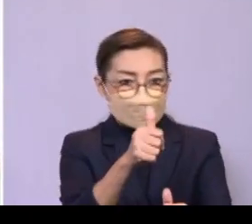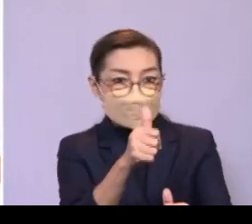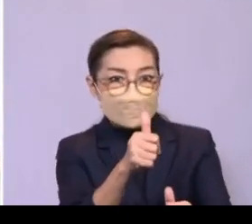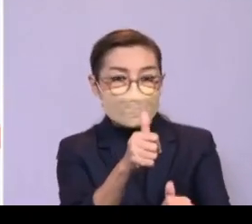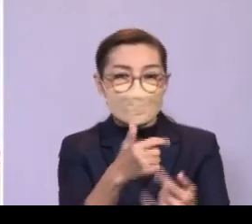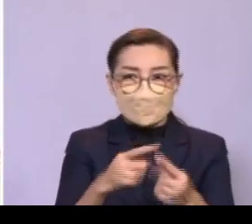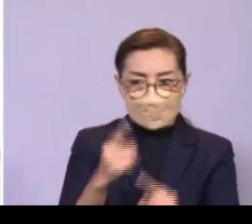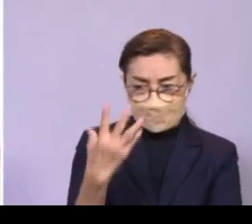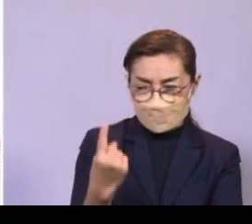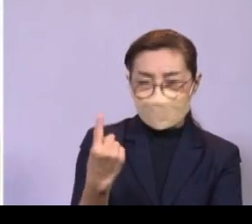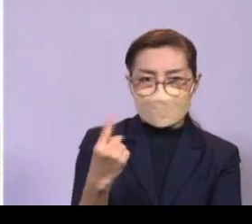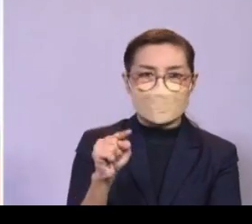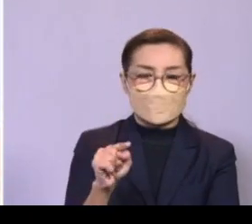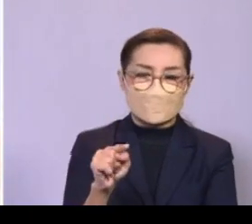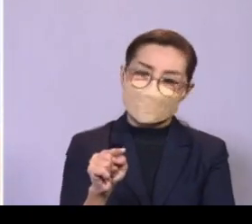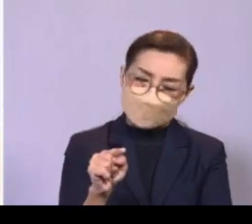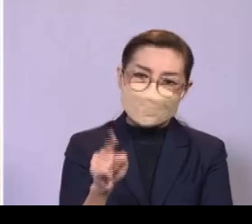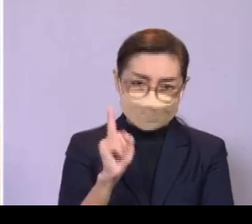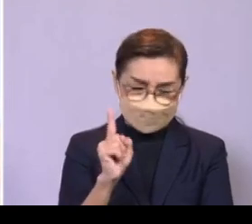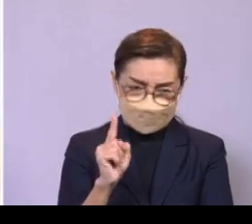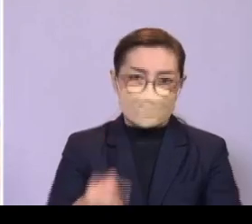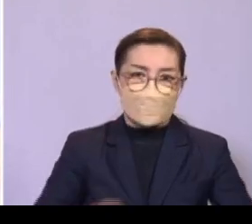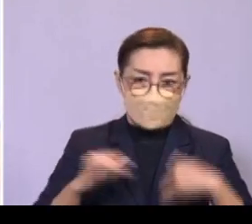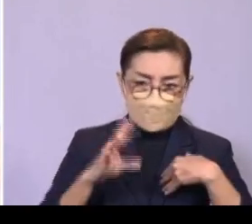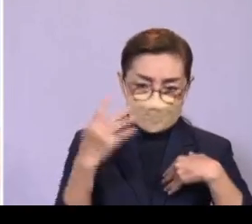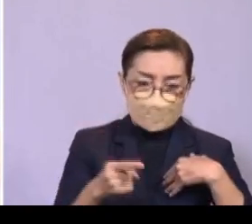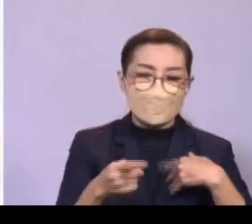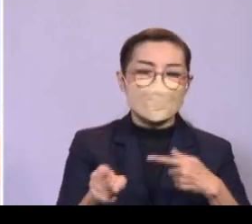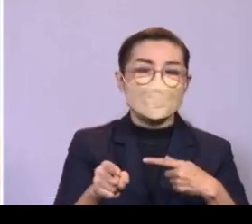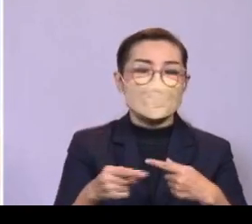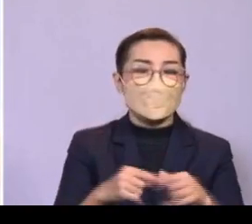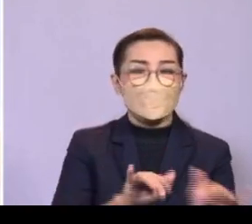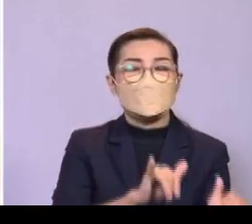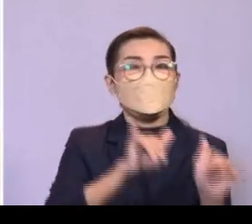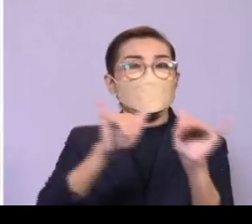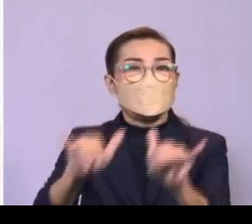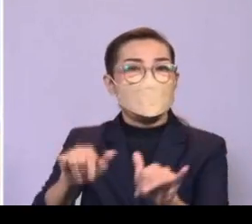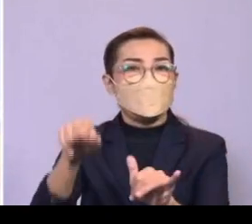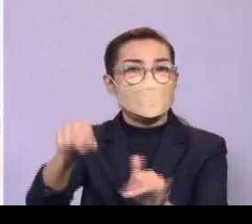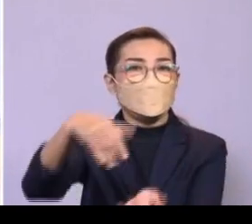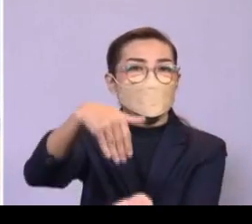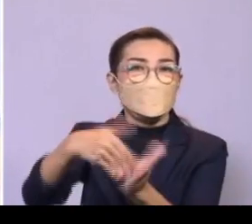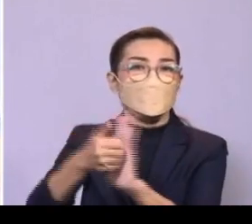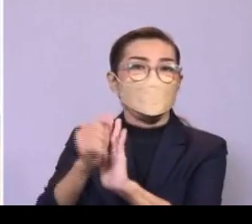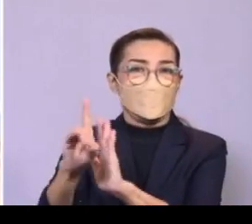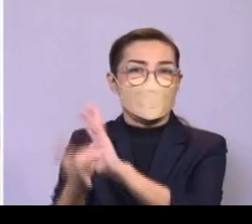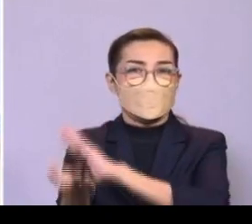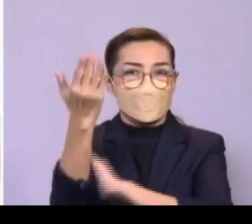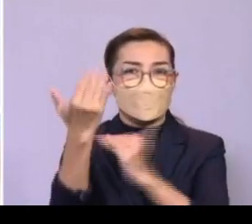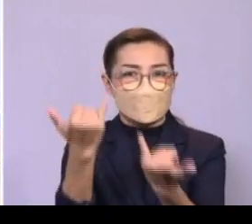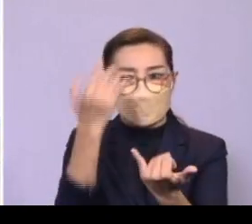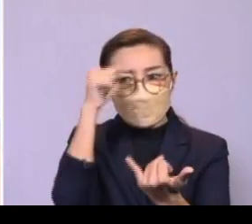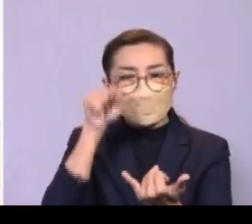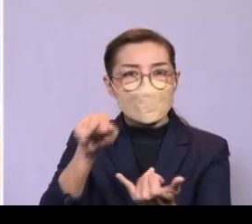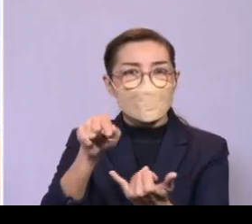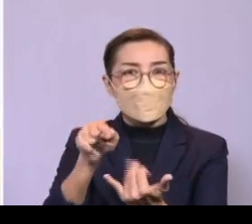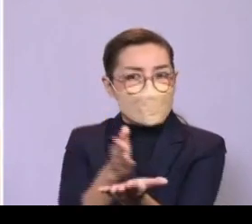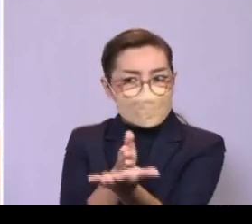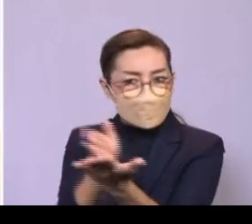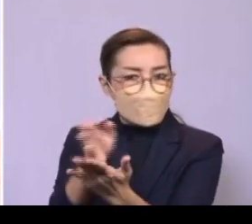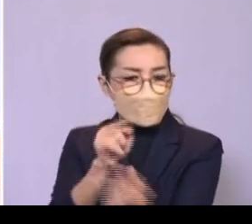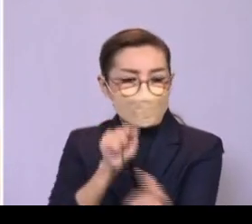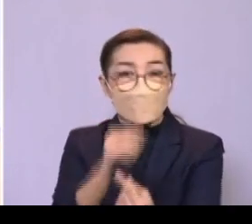น1คนก็ถือว่าปลอดภัยละแต่ว่าจะต้องส่งเข้าไปที่ลำสุดอุดรเช้านี้เพื่อที่ไปรักษาเฉพาะคือ